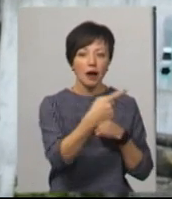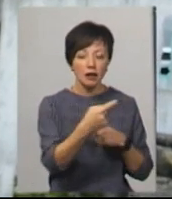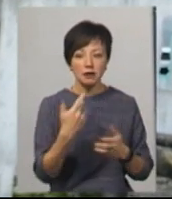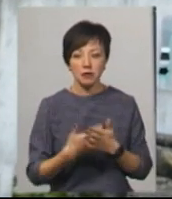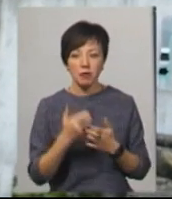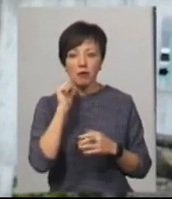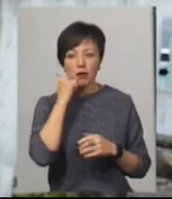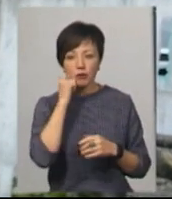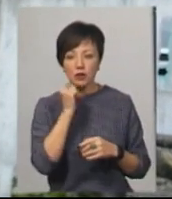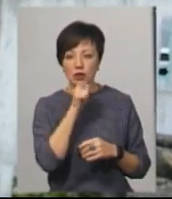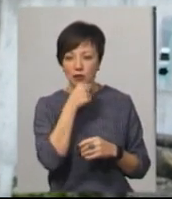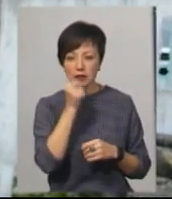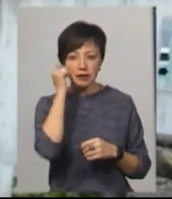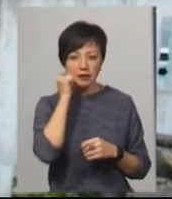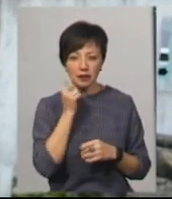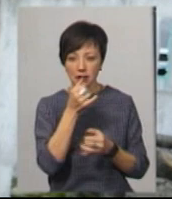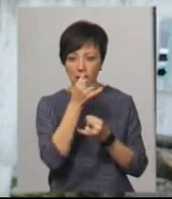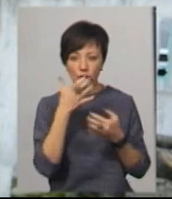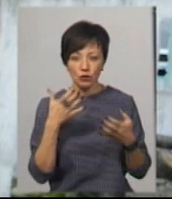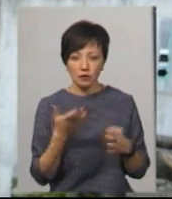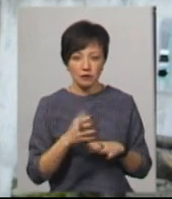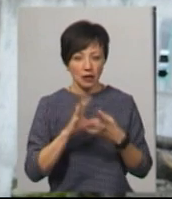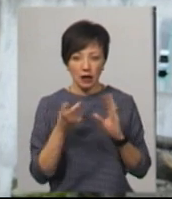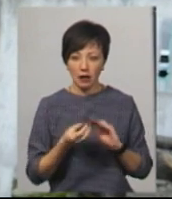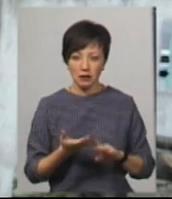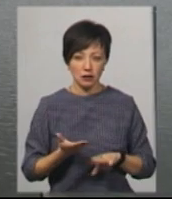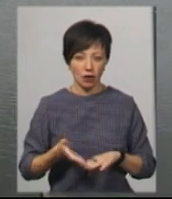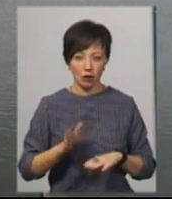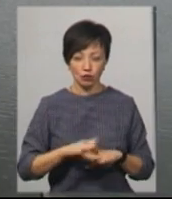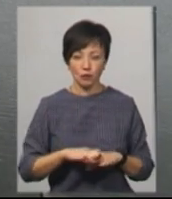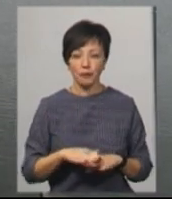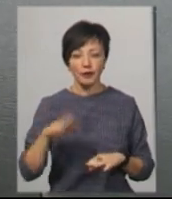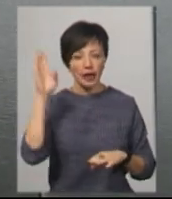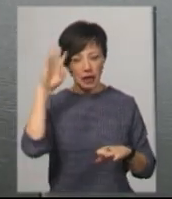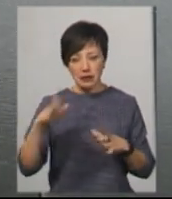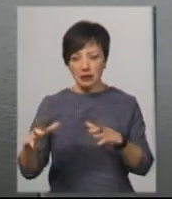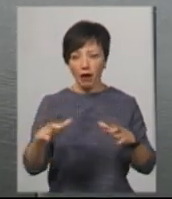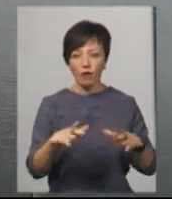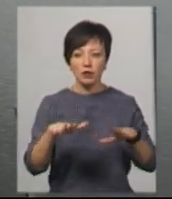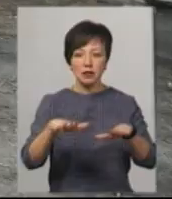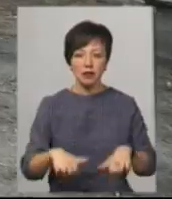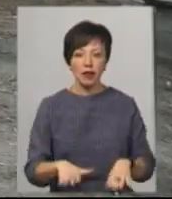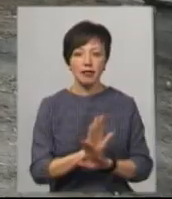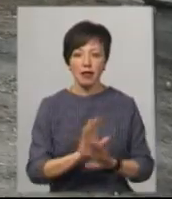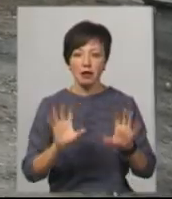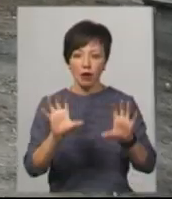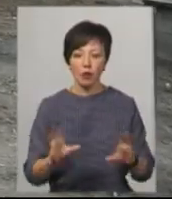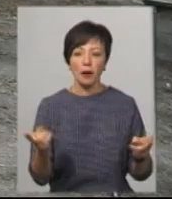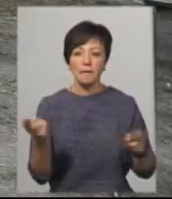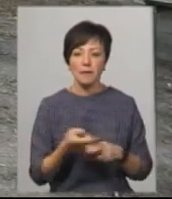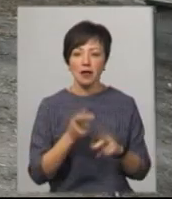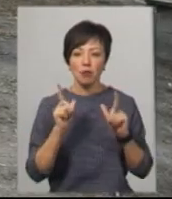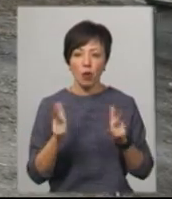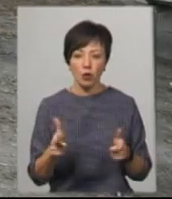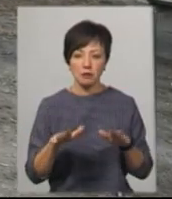бабусі з дідусями старенькі, то їм взагалі тяжко. Ставок у селі спускають незаконно, без погодження з